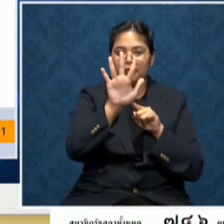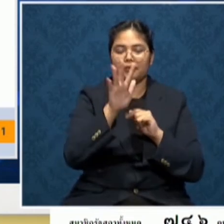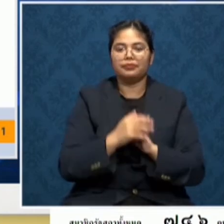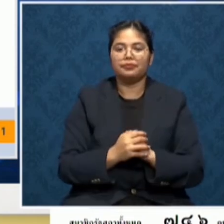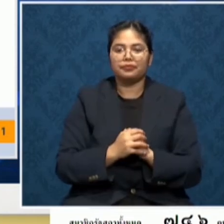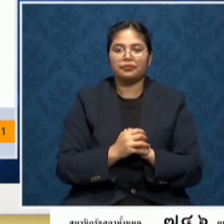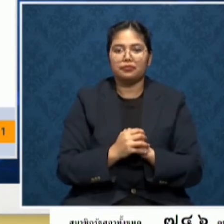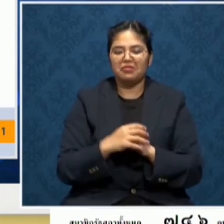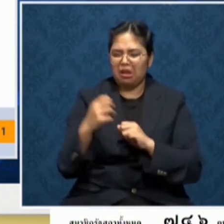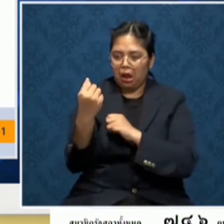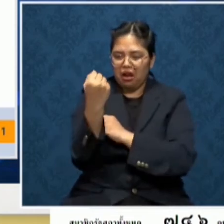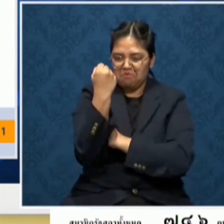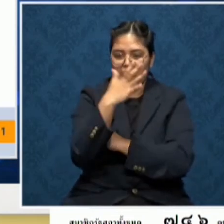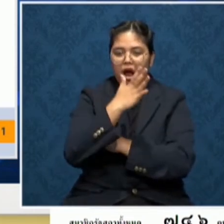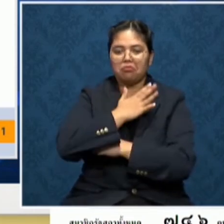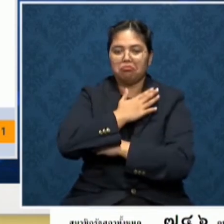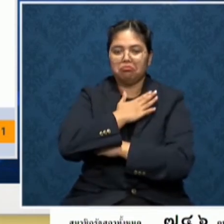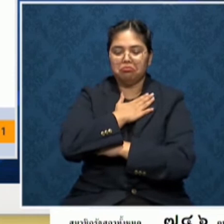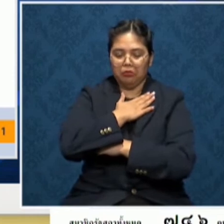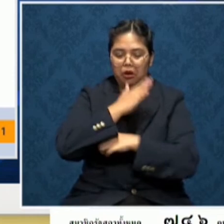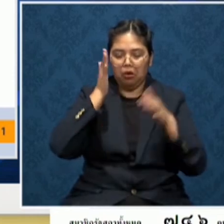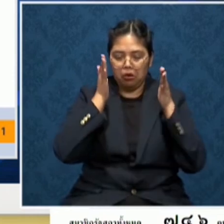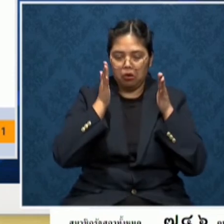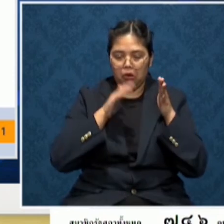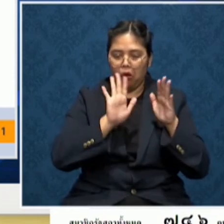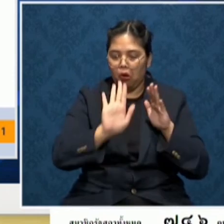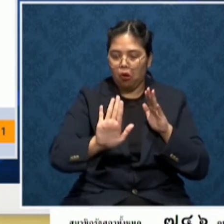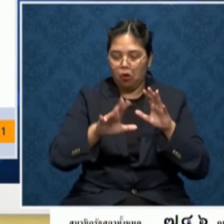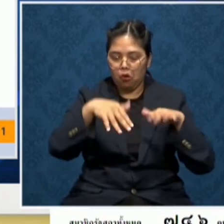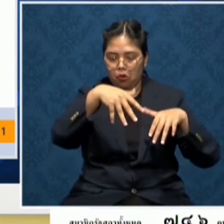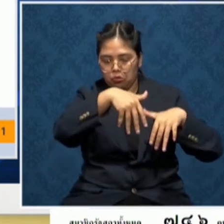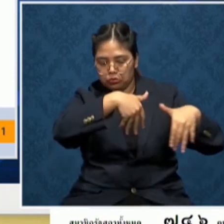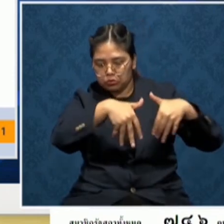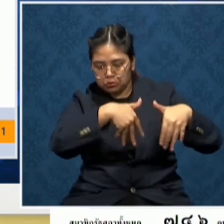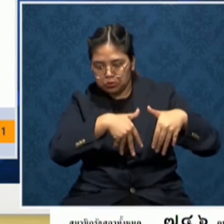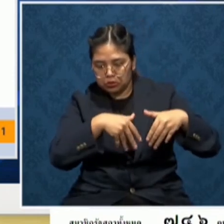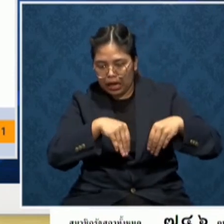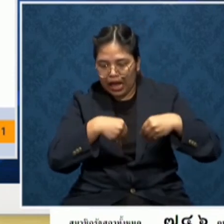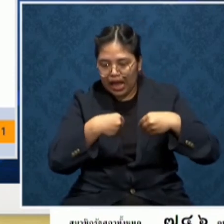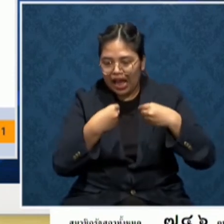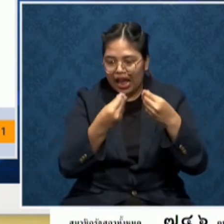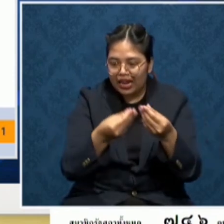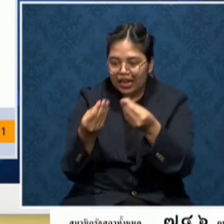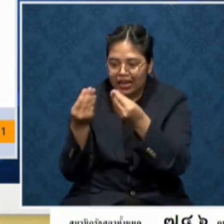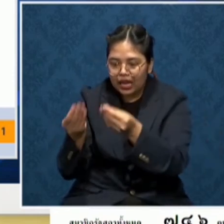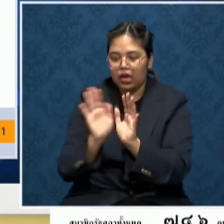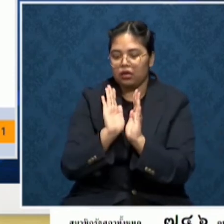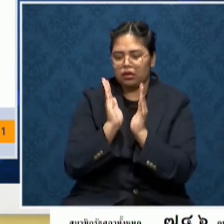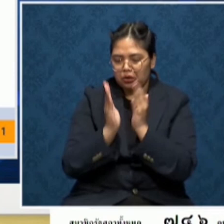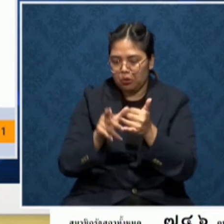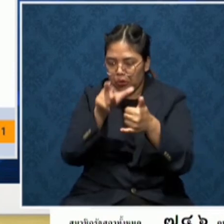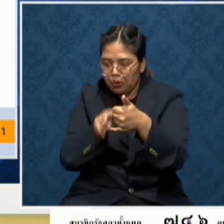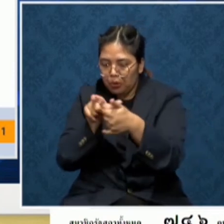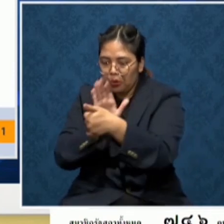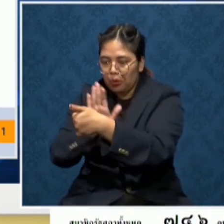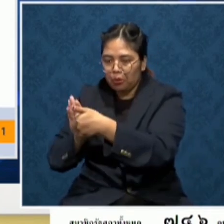ต้องไม่ใช้อำนาจหน้าที่ทรัพยากรสาธารณะไปตอบแทนบุญคุณส่วนตัวใครไม่ส่งเสริมระบบ